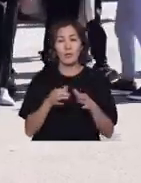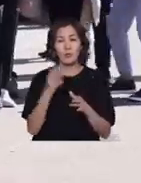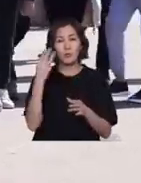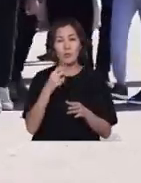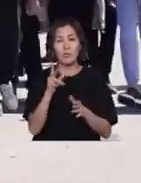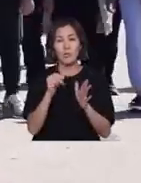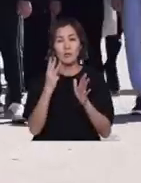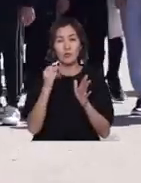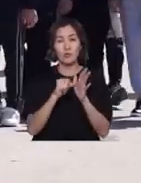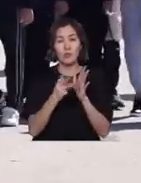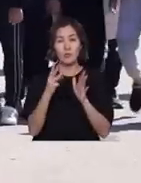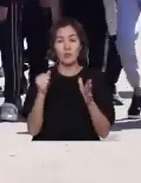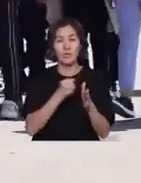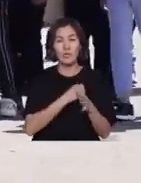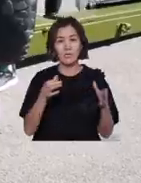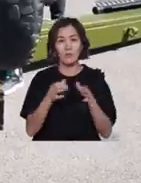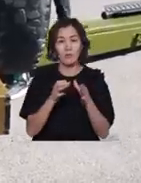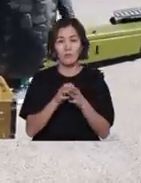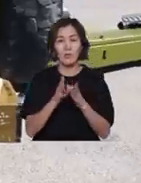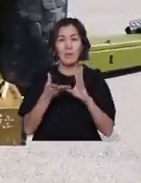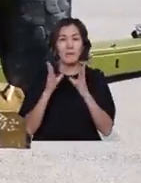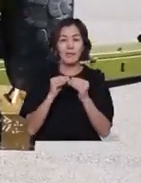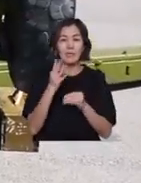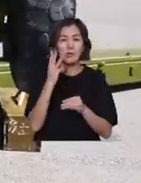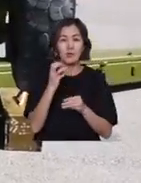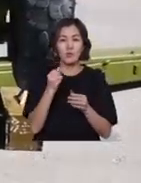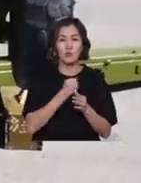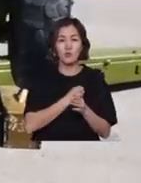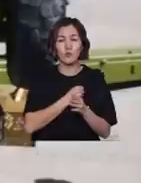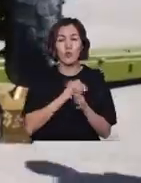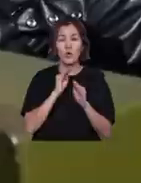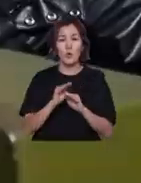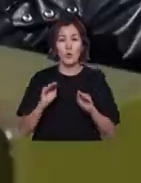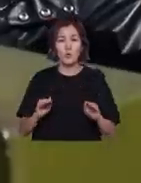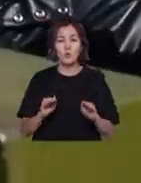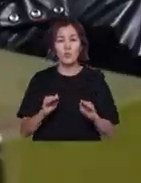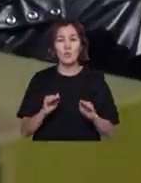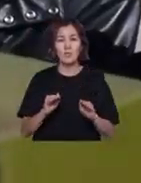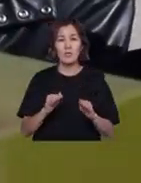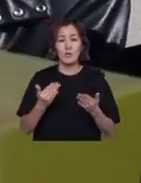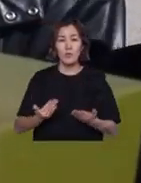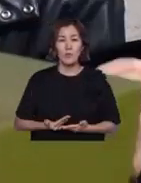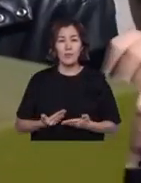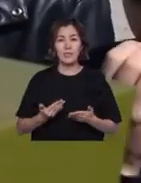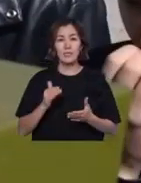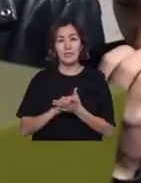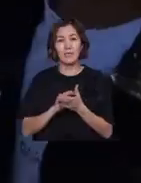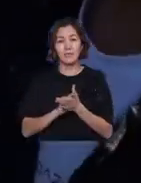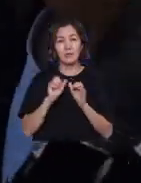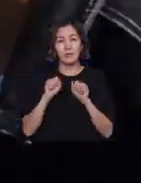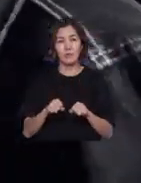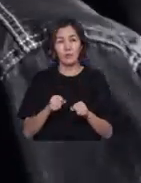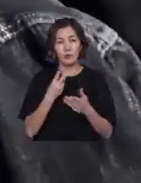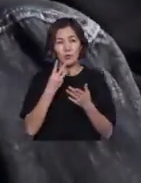гарнизонының 32-363 әскери бөлімі бас аяғы 300-ге жуық оқушысы әскери өмірдің тыныс тіршілігімен